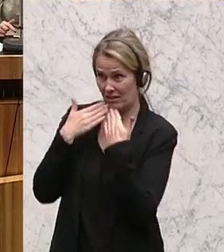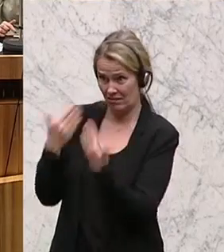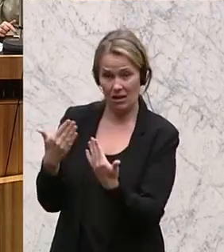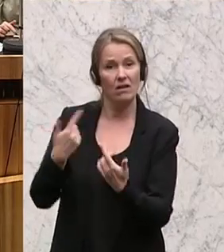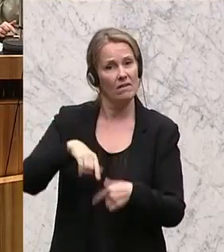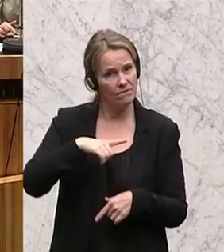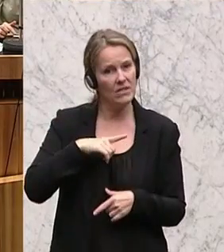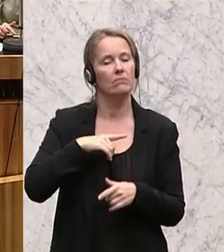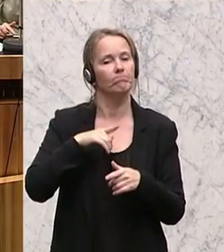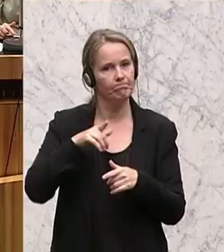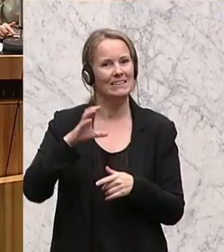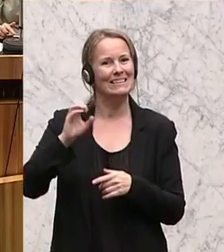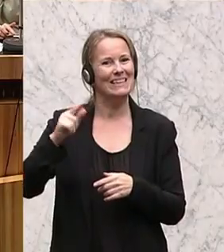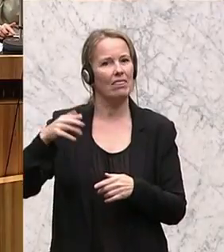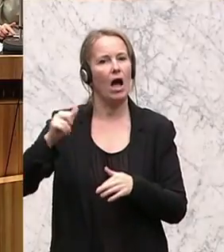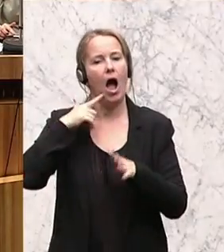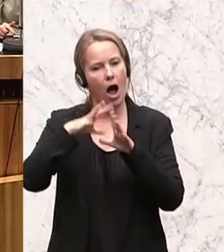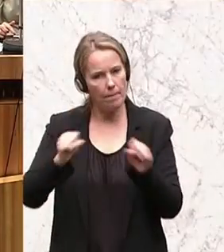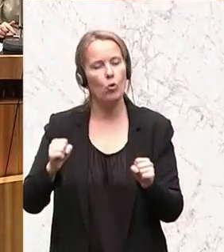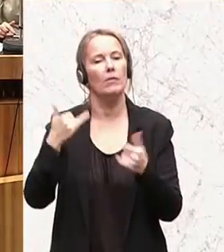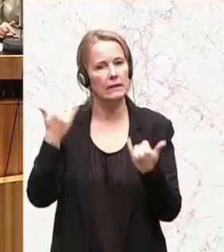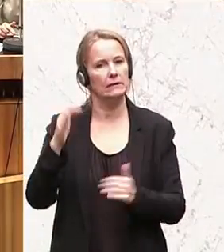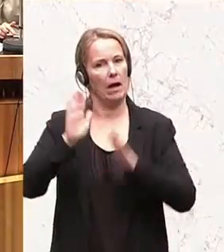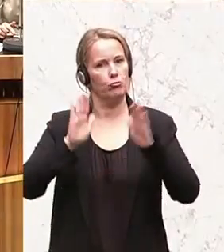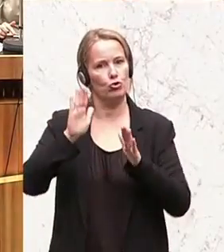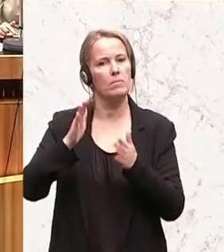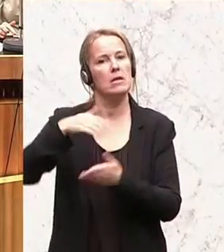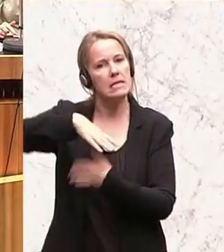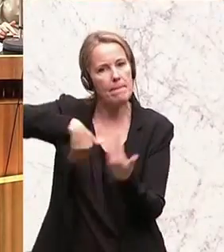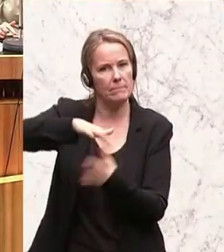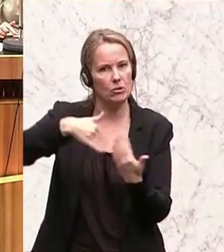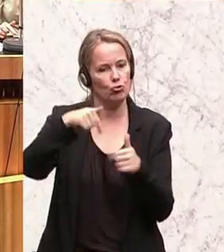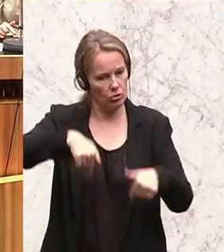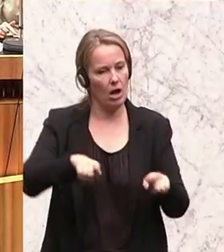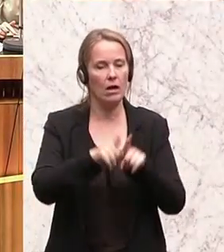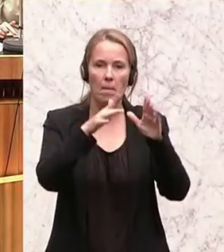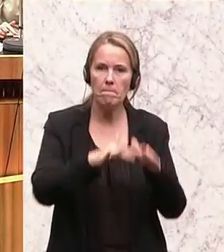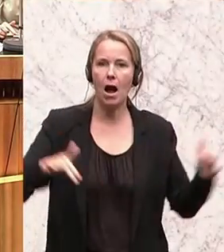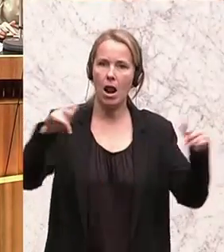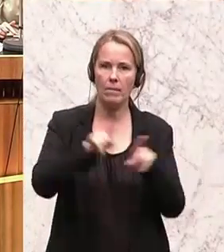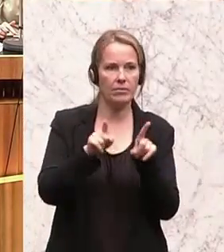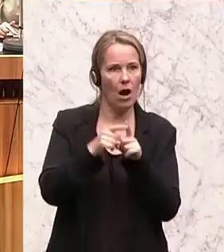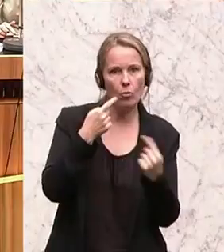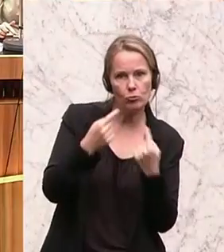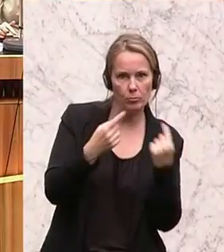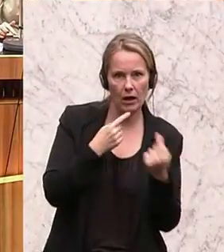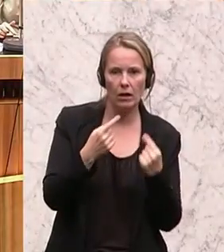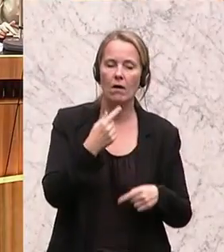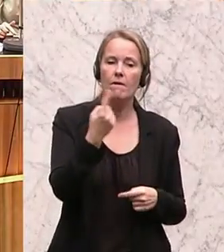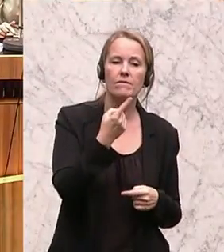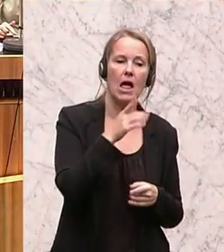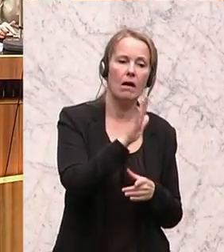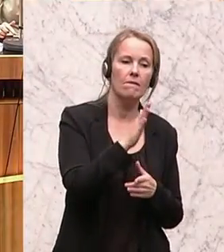CETA-Abkommen zu einem gemischten Abkommen gemacht haben. Weil das ist wichtig, weil damit können wir das auch hier im Parlament behandeln. Und wer für Wirtschaft und wer